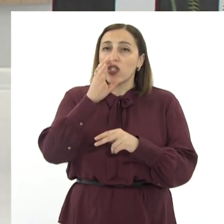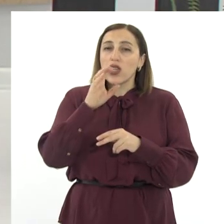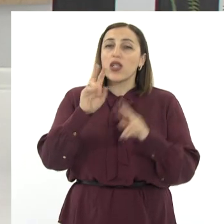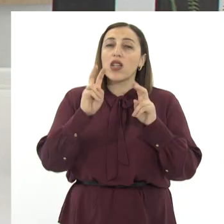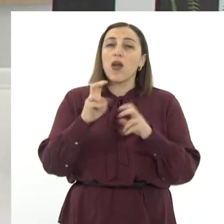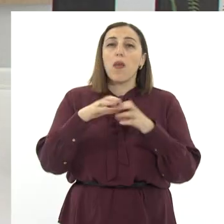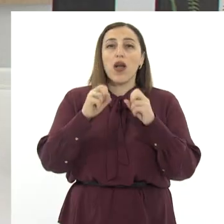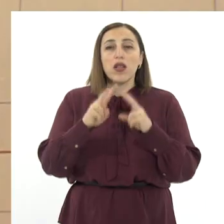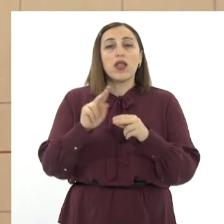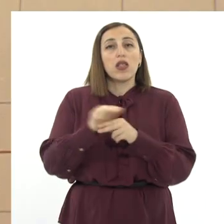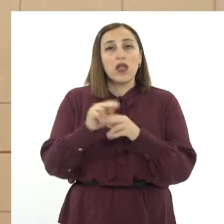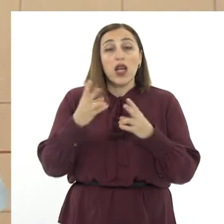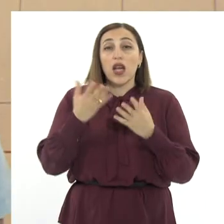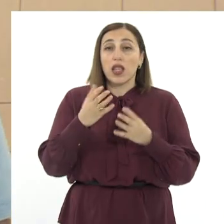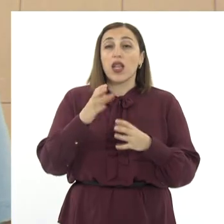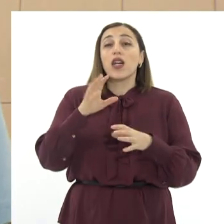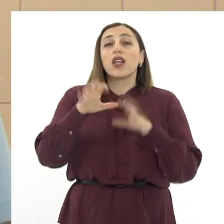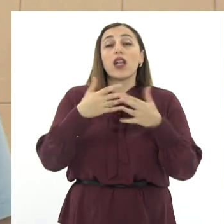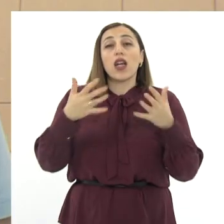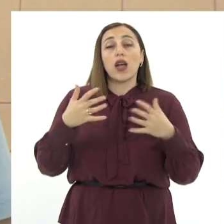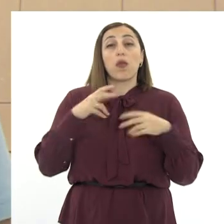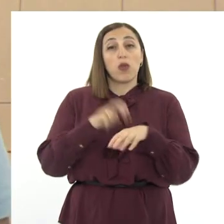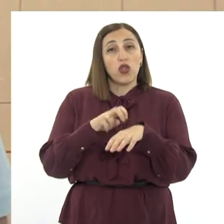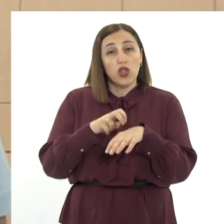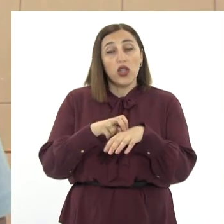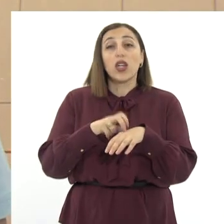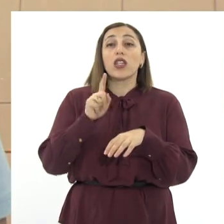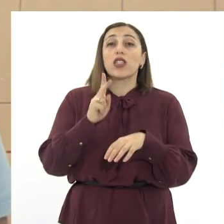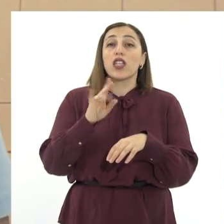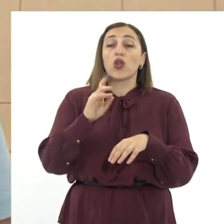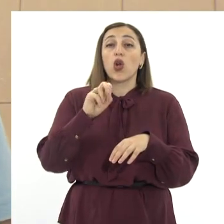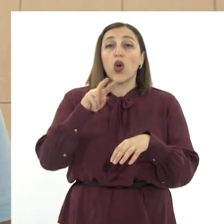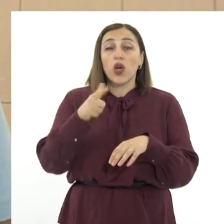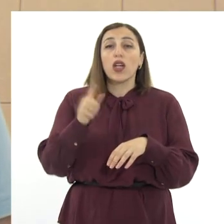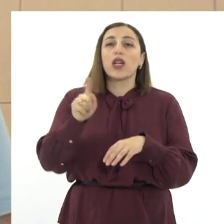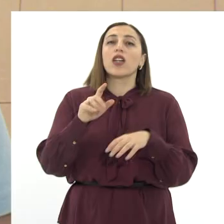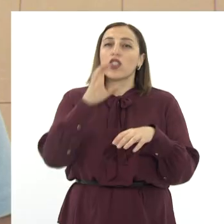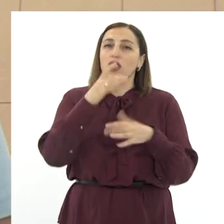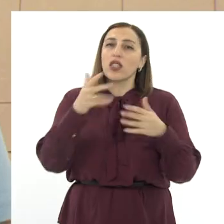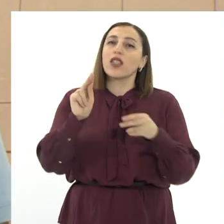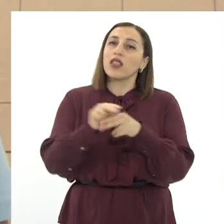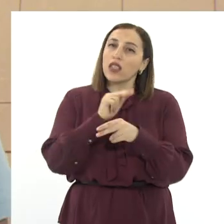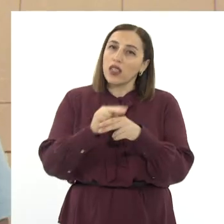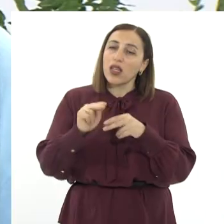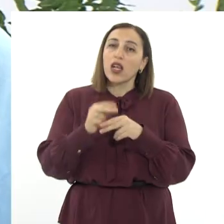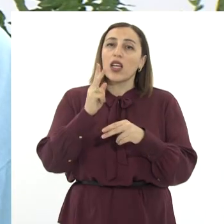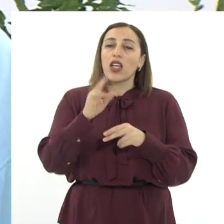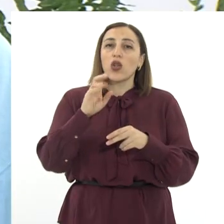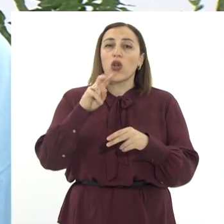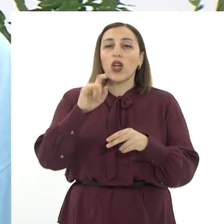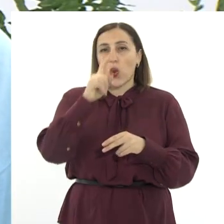նրան դաստիարակելը պետք։ Եթե անասնաբուժը հետևում է շան առողջությանը, ապա կինոլոգը նրա վարքով է զբաղվում դաստիարակության